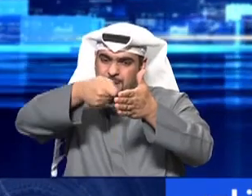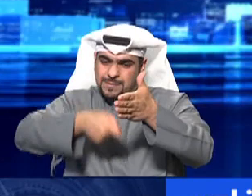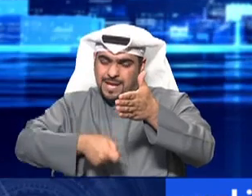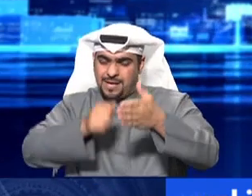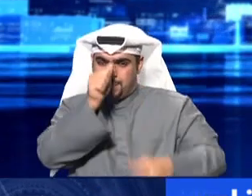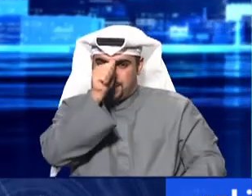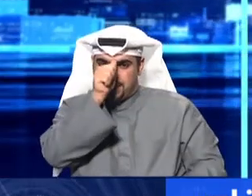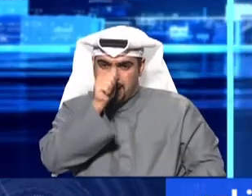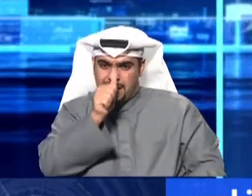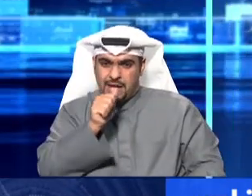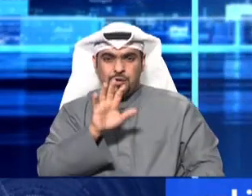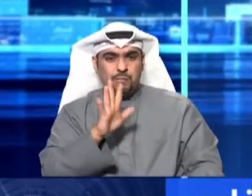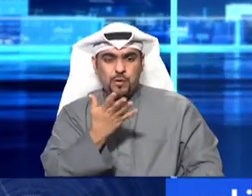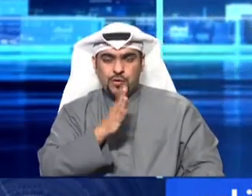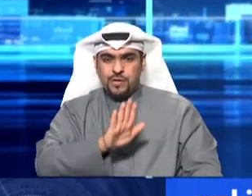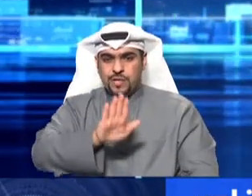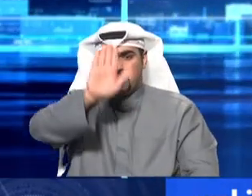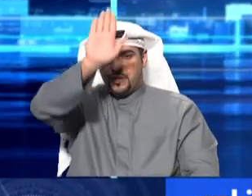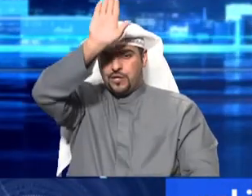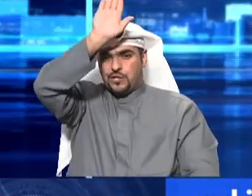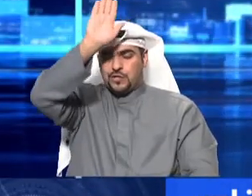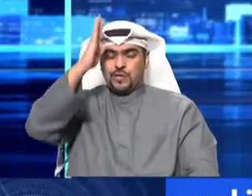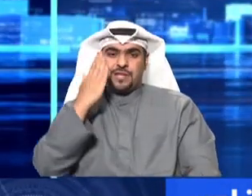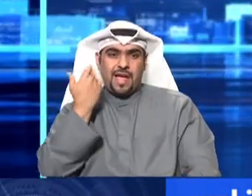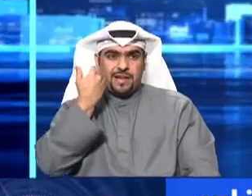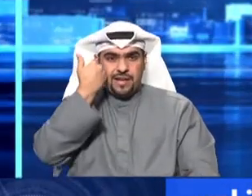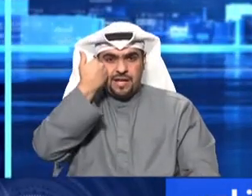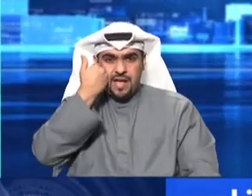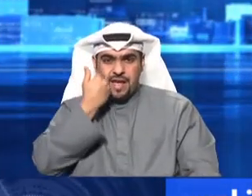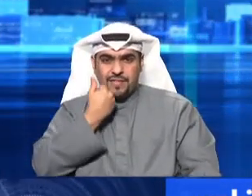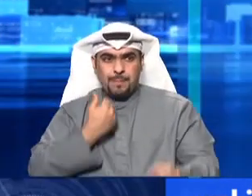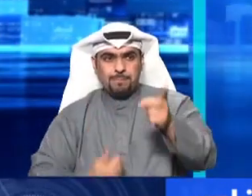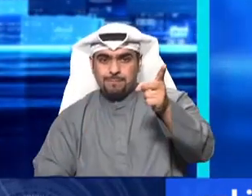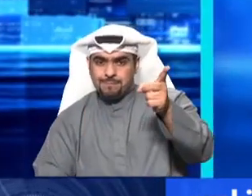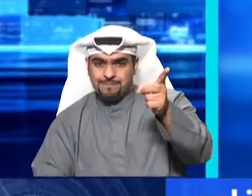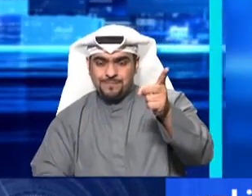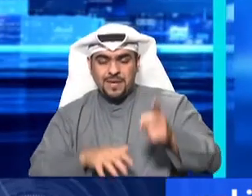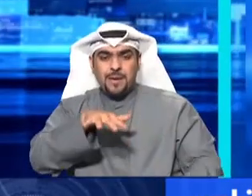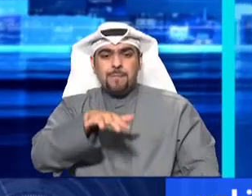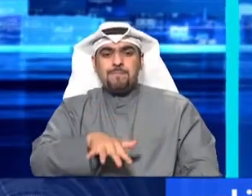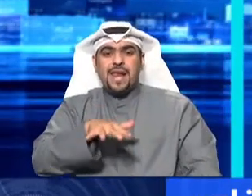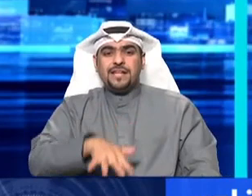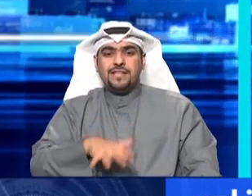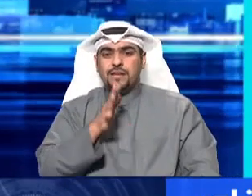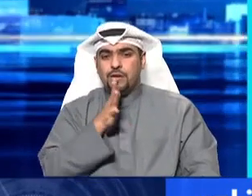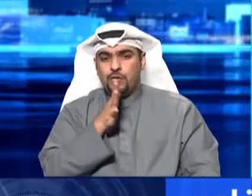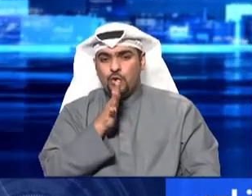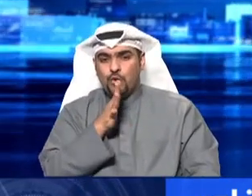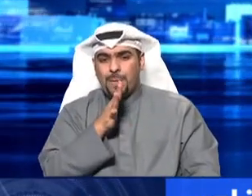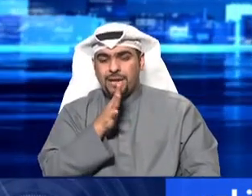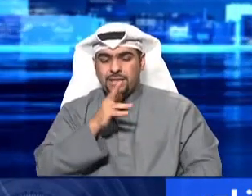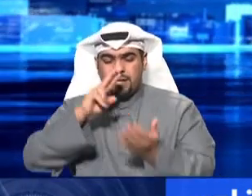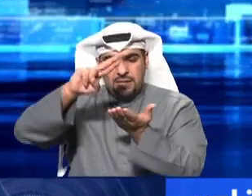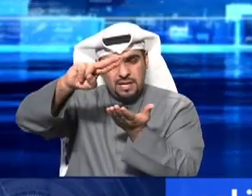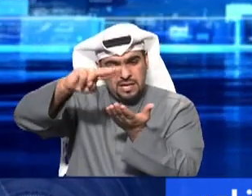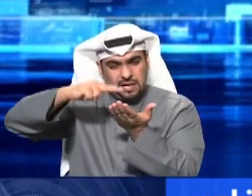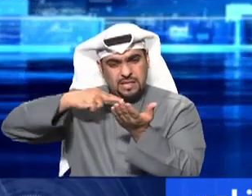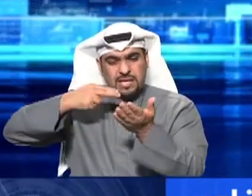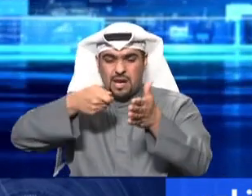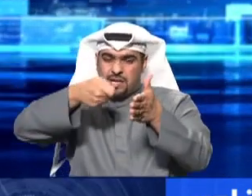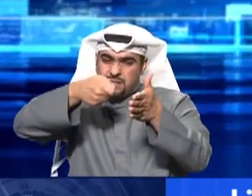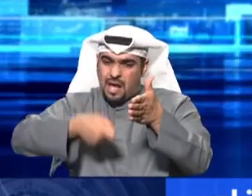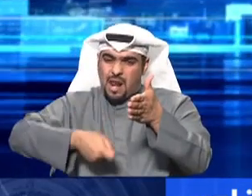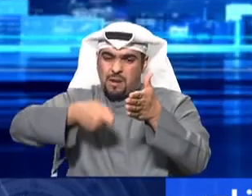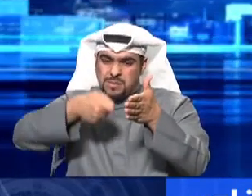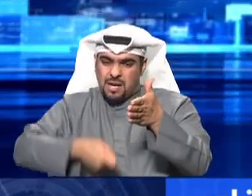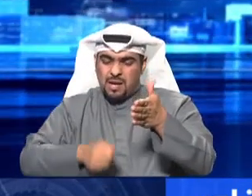الجلالة السلطان هيثم بن طارق المعظم سلطان عمان الشقيقة. أعرب فيها عن خالص تعازيه لسموه بوفاة